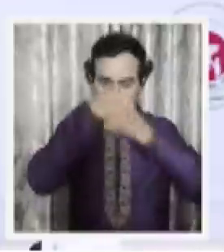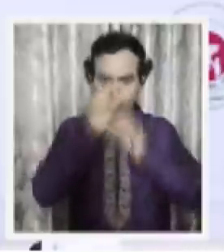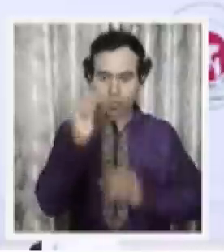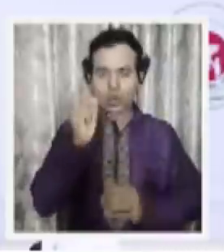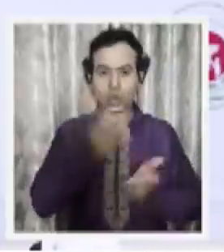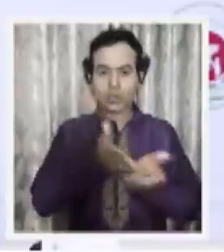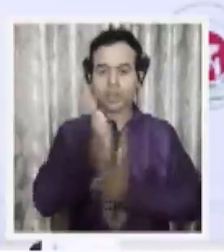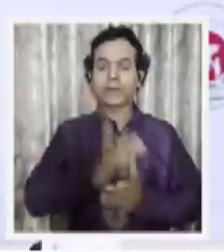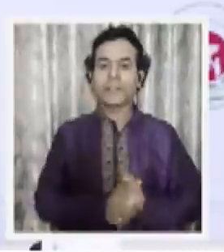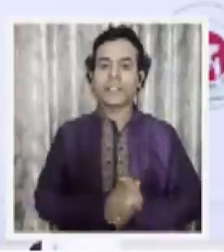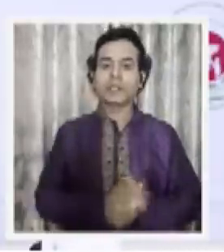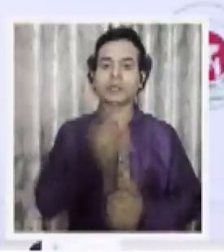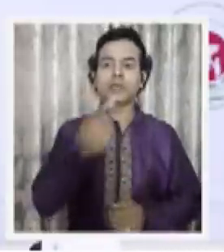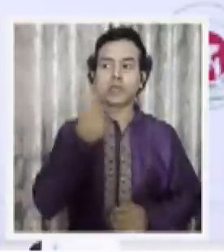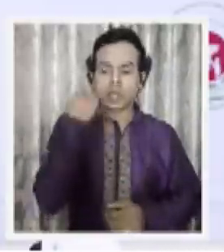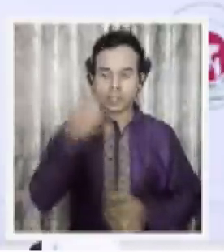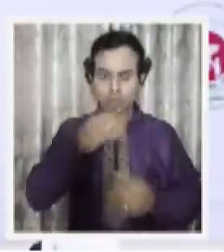12,12,416টি।